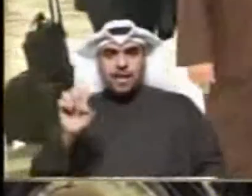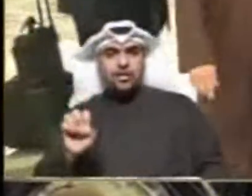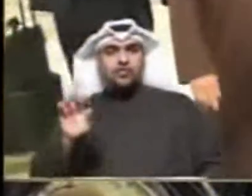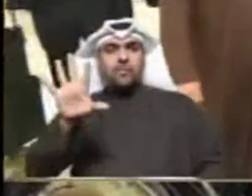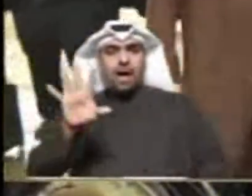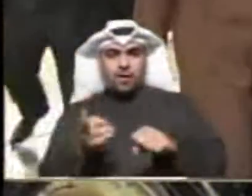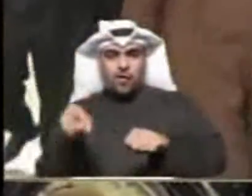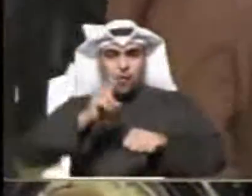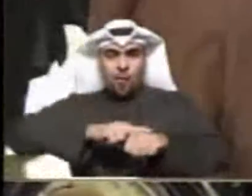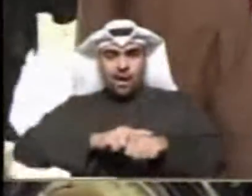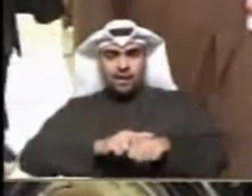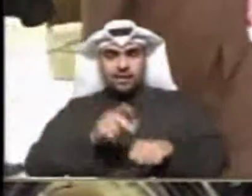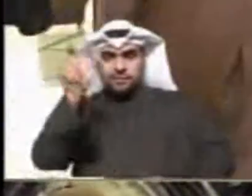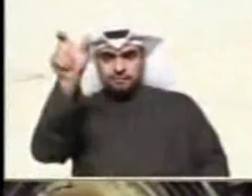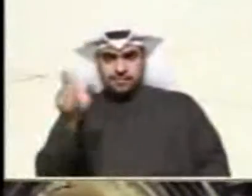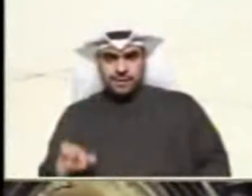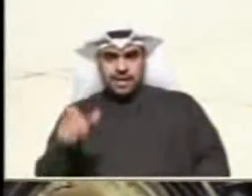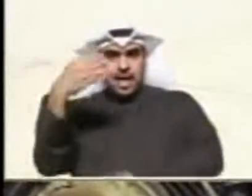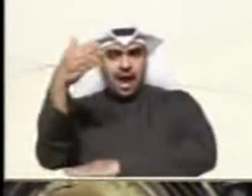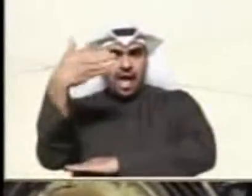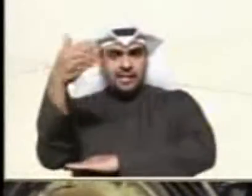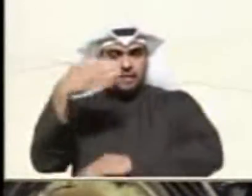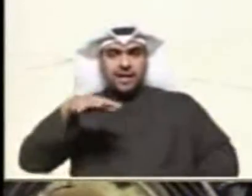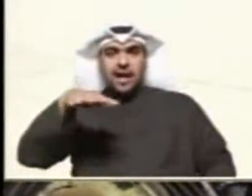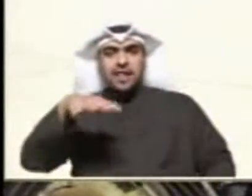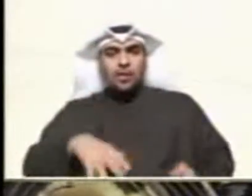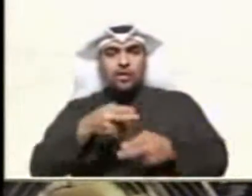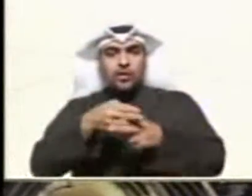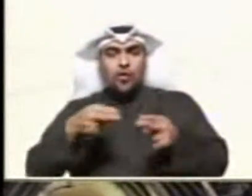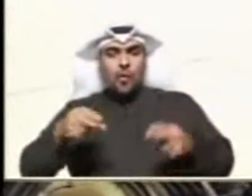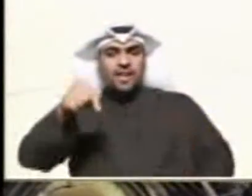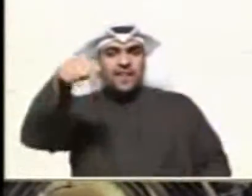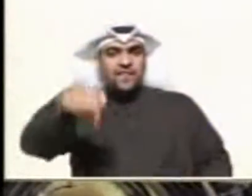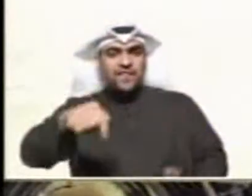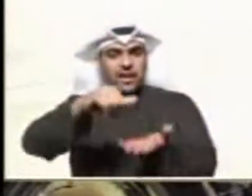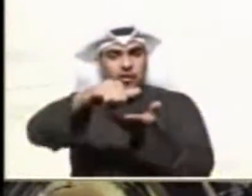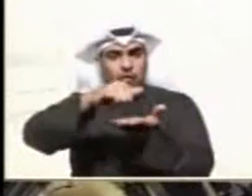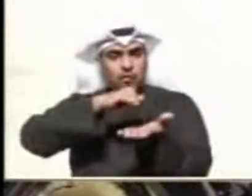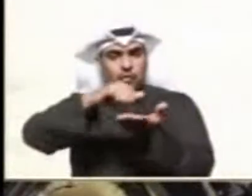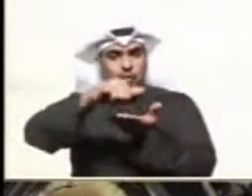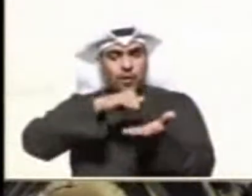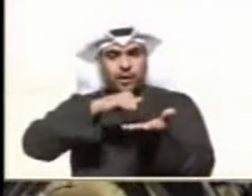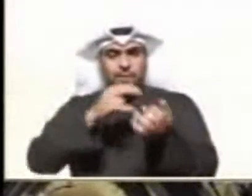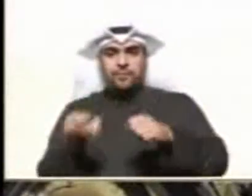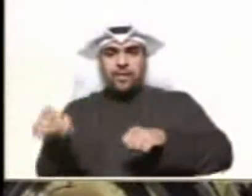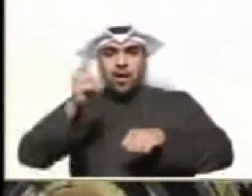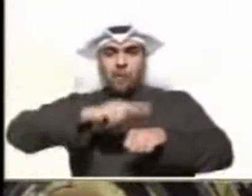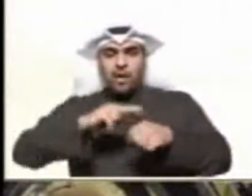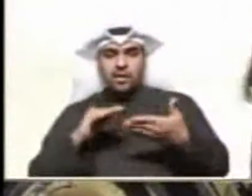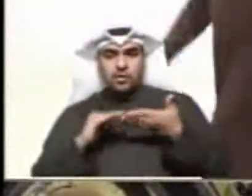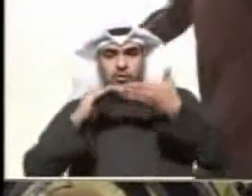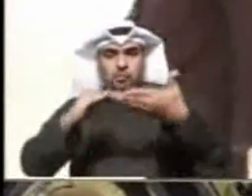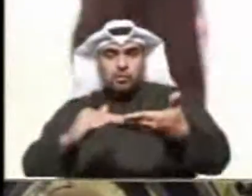والمندوب الدائم لدولة الكويت لدى الأمم المتحدة في نيويورك السفير منصور العتيبي ومساعد وزير